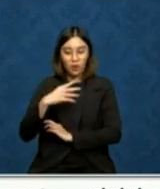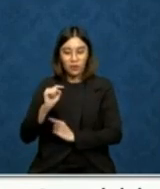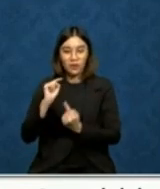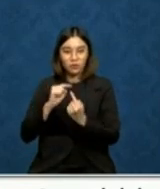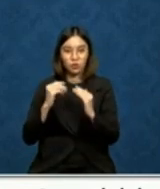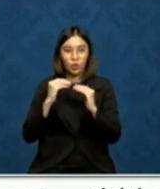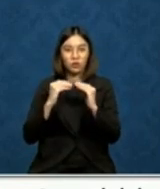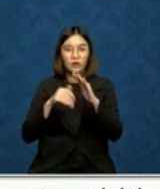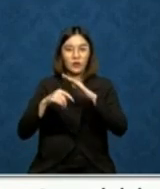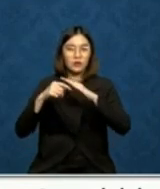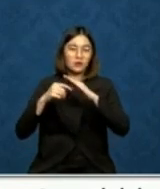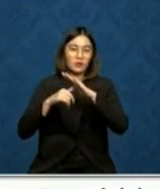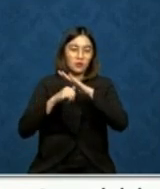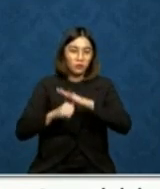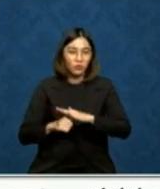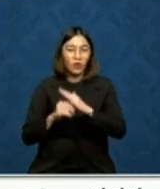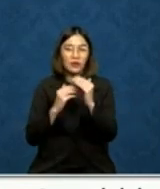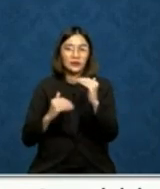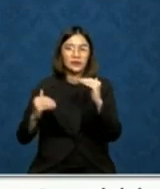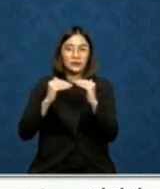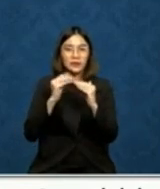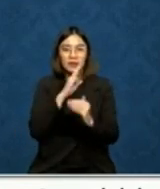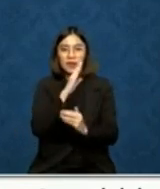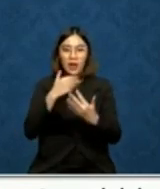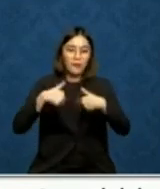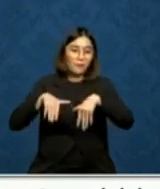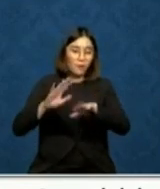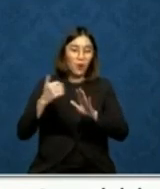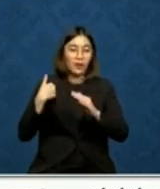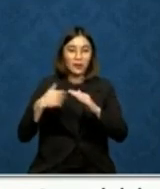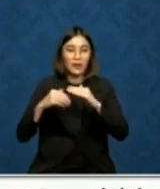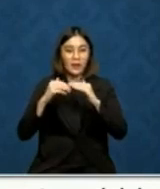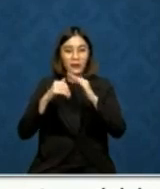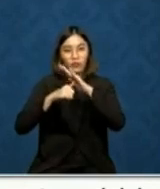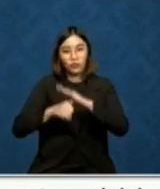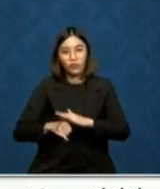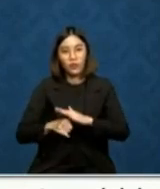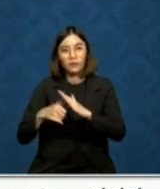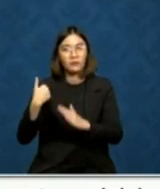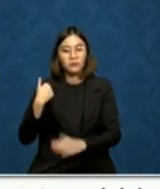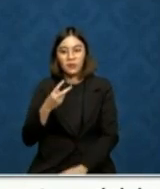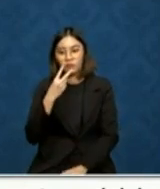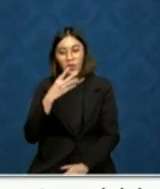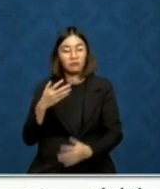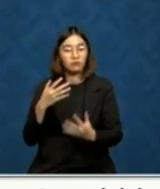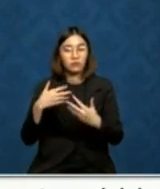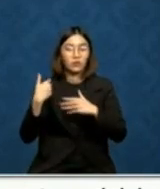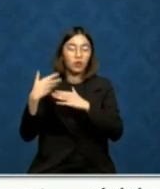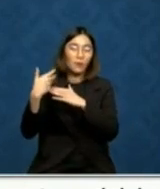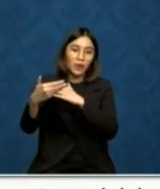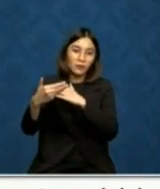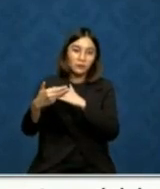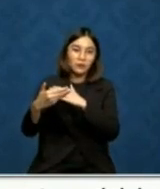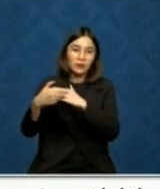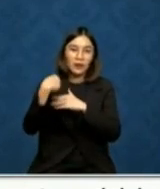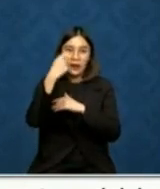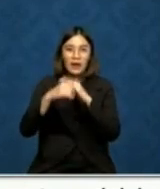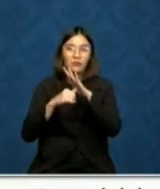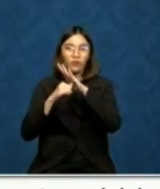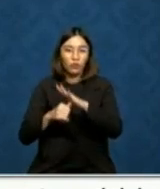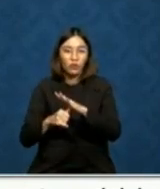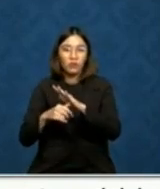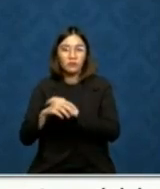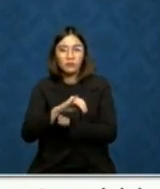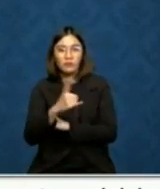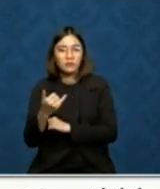ละเมิดสิทธิมนุษยชนเนี่ยถ้าเราปล่อยให้มีการละเมิดต่อหน้าเราไปเรื่อยๆวันหนึ่งคนที่ถูกละเมิดเนี่ยก็อาจ